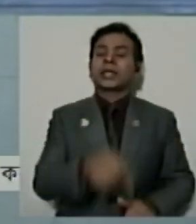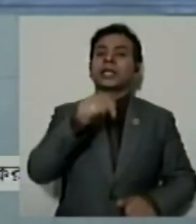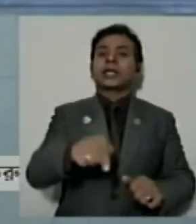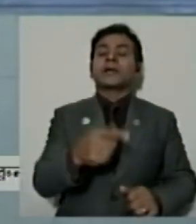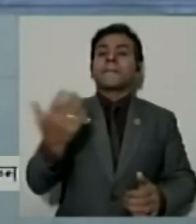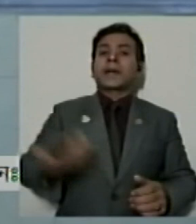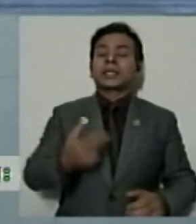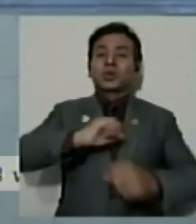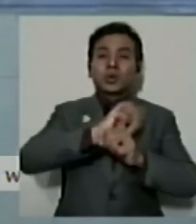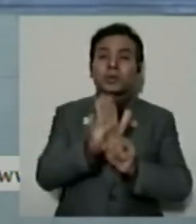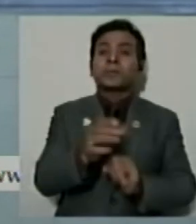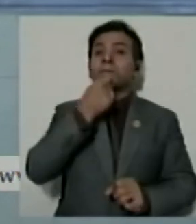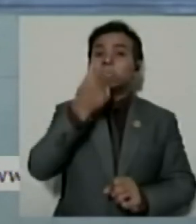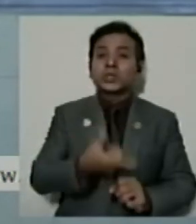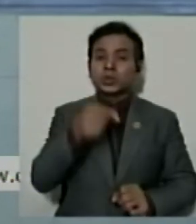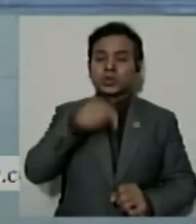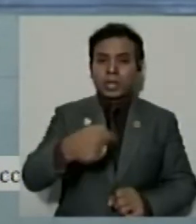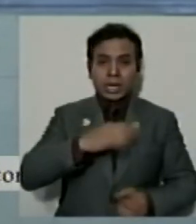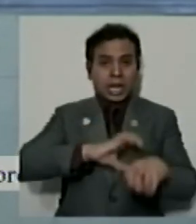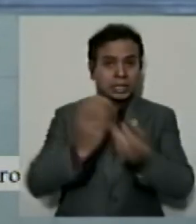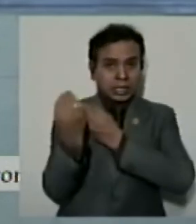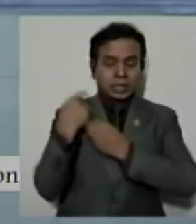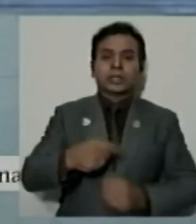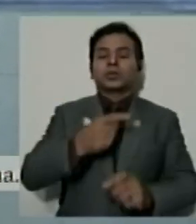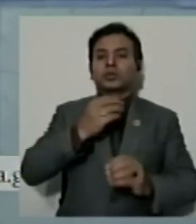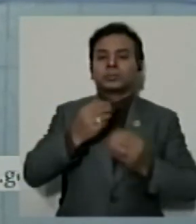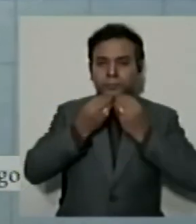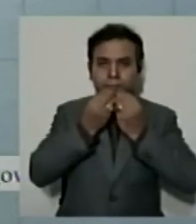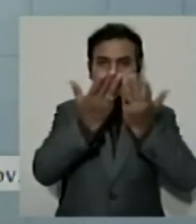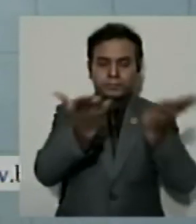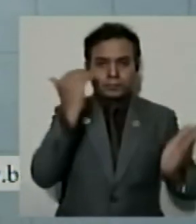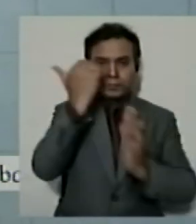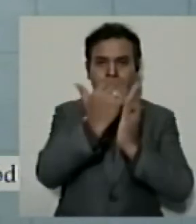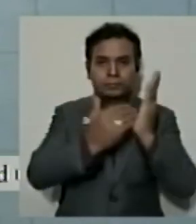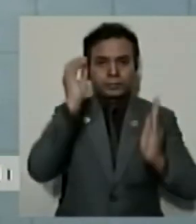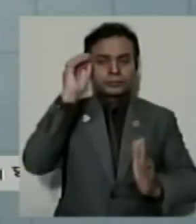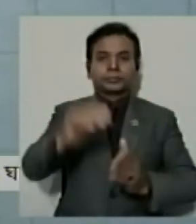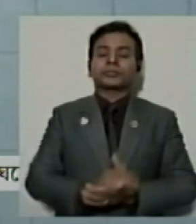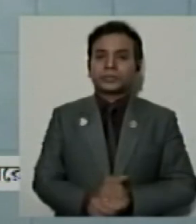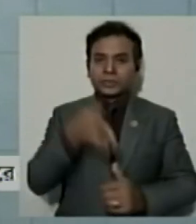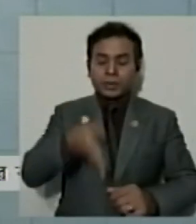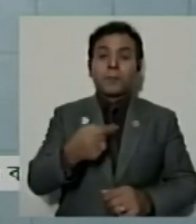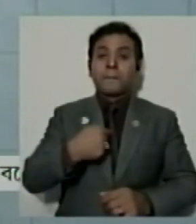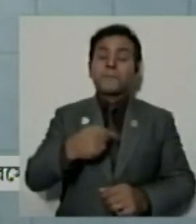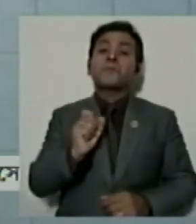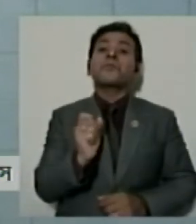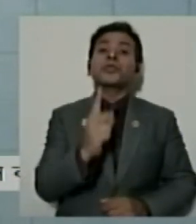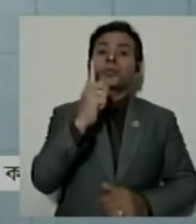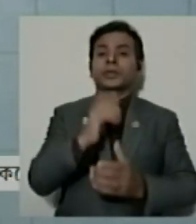আমরা প্রথমেই আজকে জানাতে চাই যে আমাদের পরীক্ষার পরিধি আমরা আরো